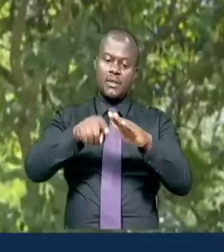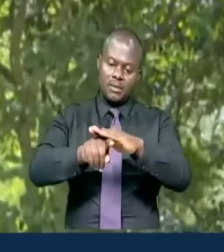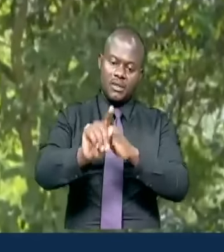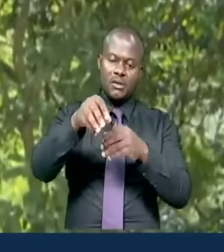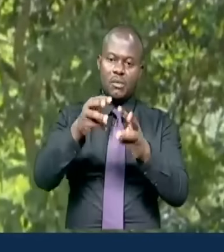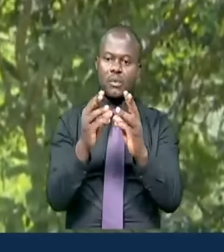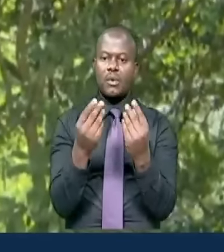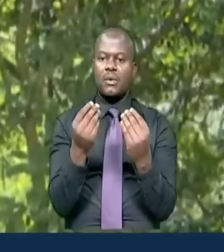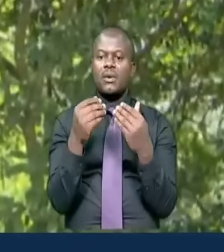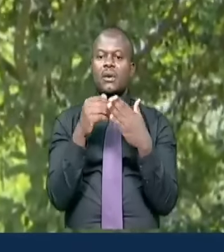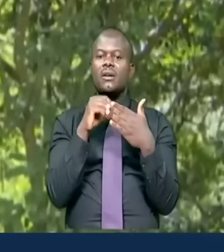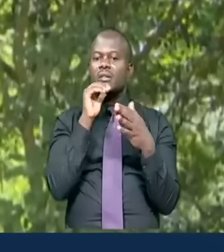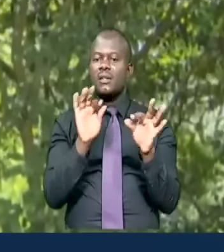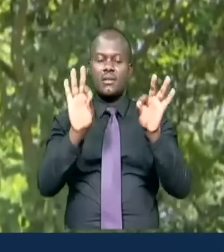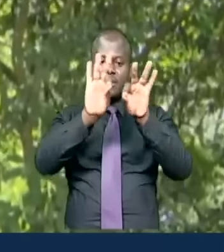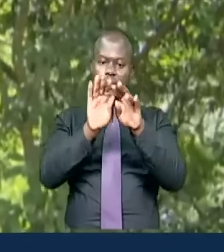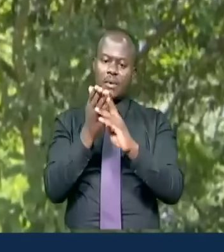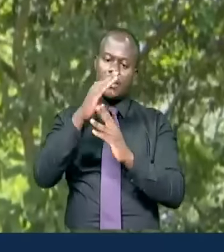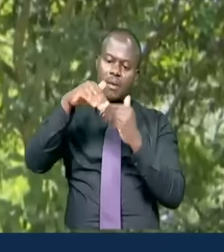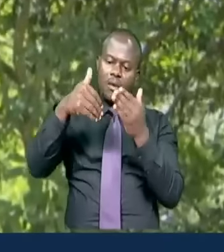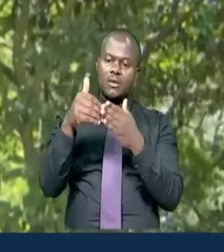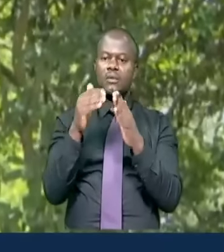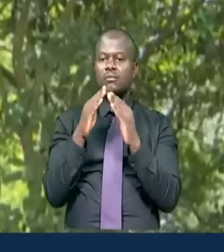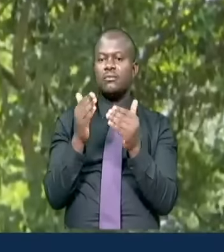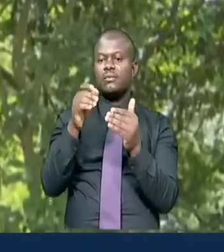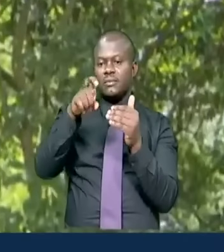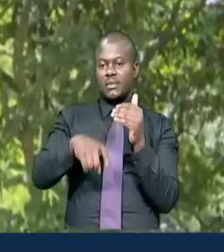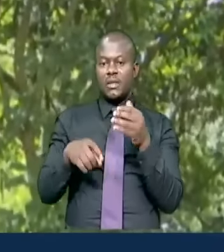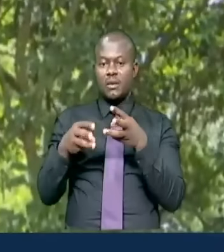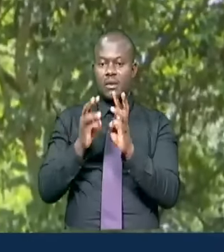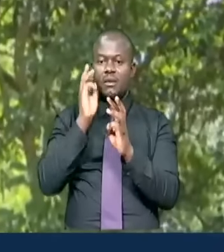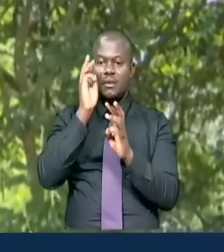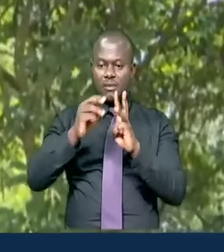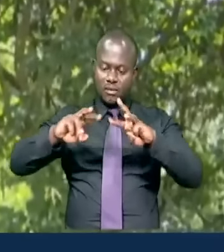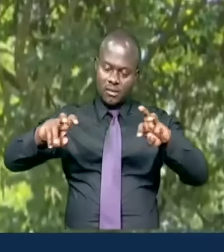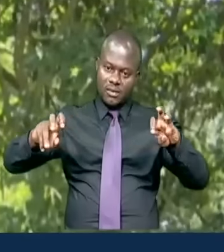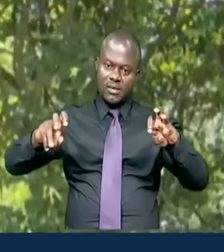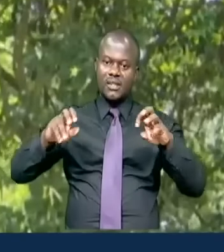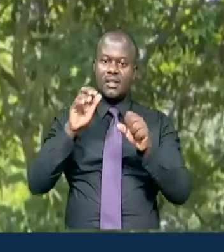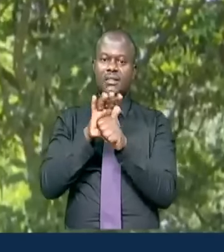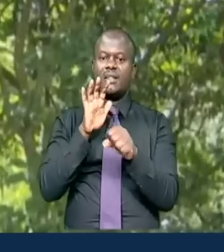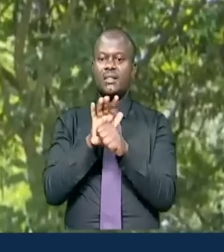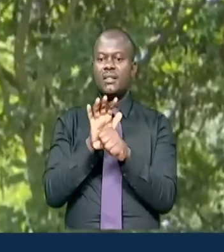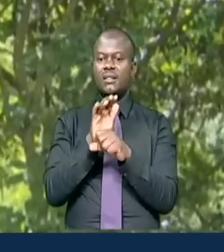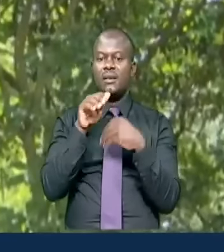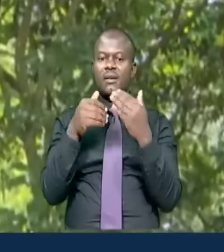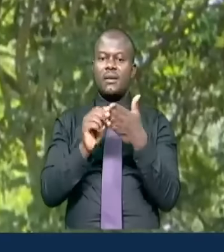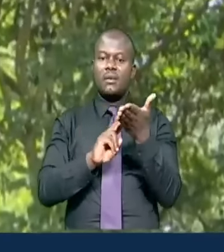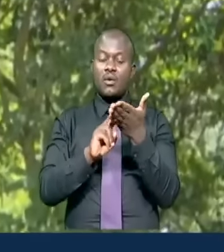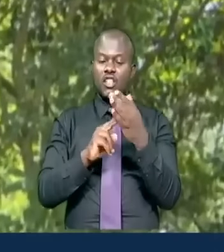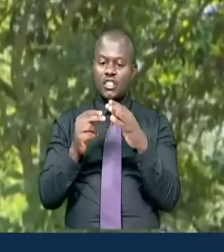buryo bworoshye atari ngombwa ngo bace bose muri main building, ku buryo bazaba basuzumwa cyane cyane n'abantu muri bakoresha